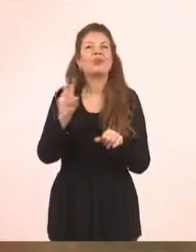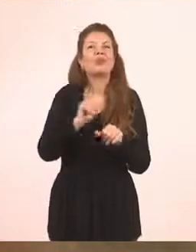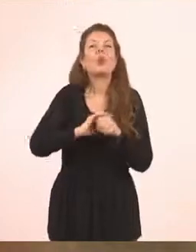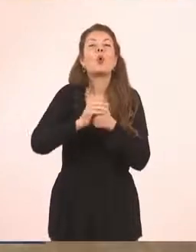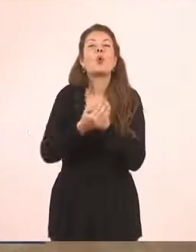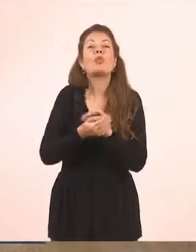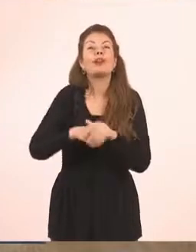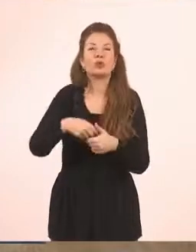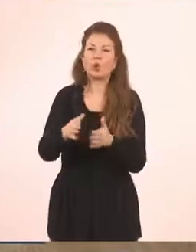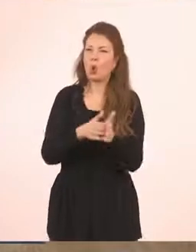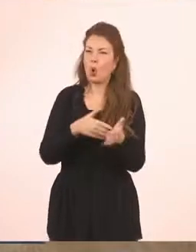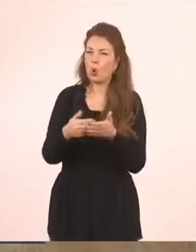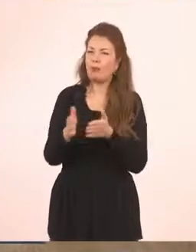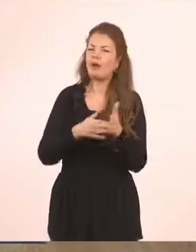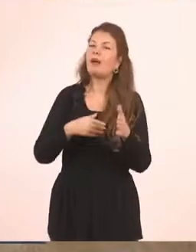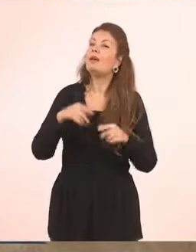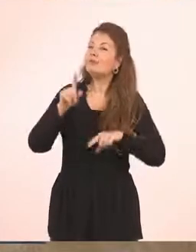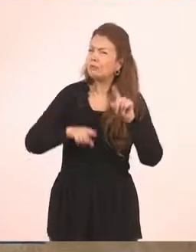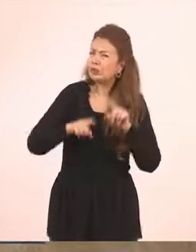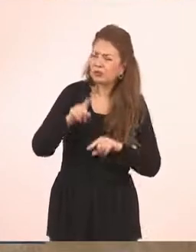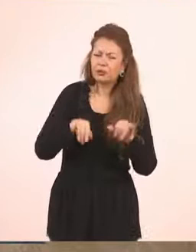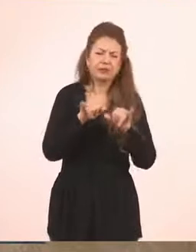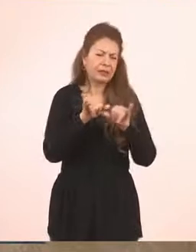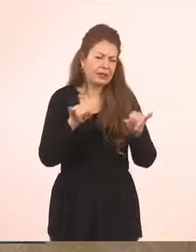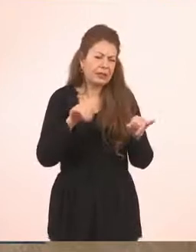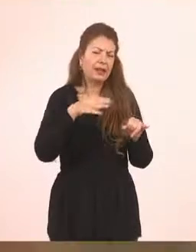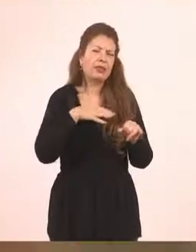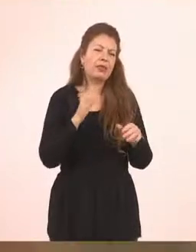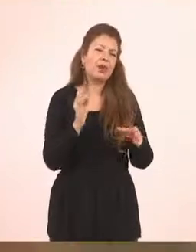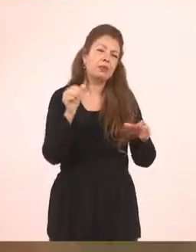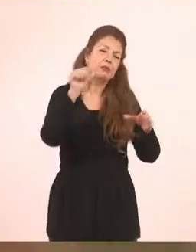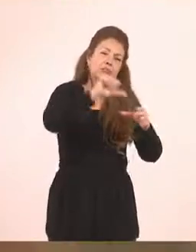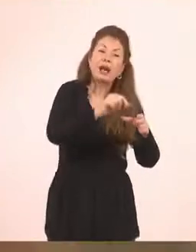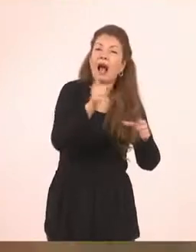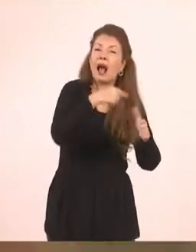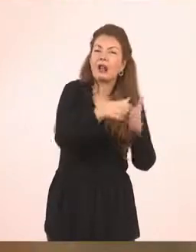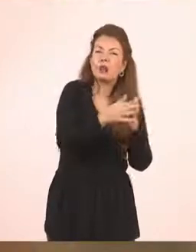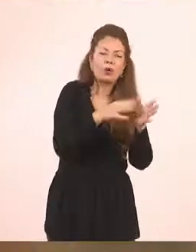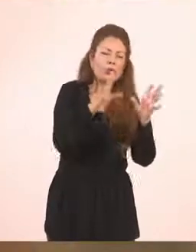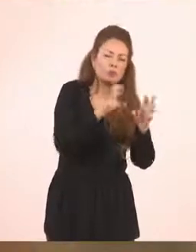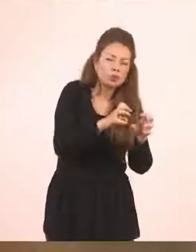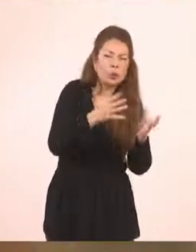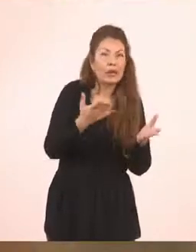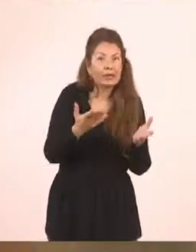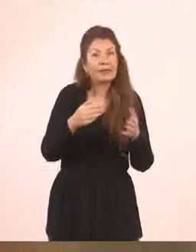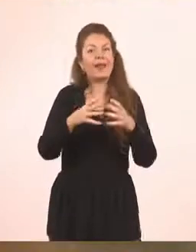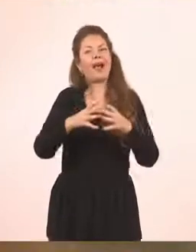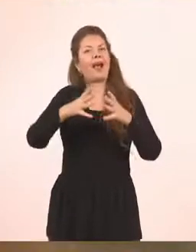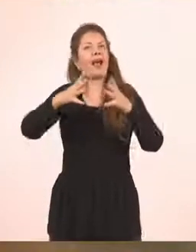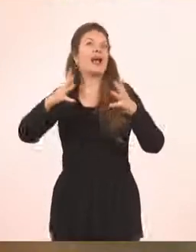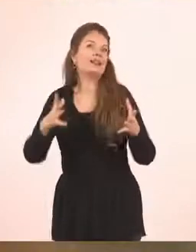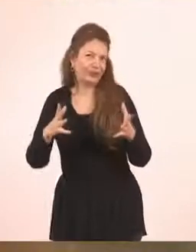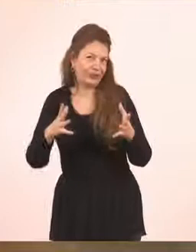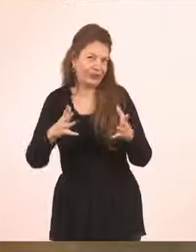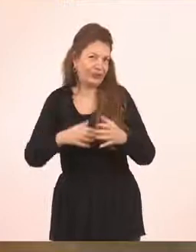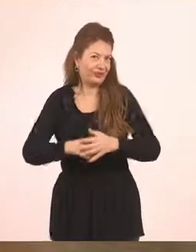πολλές φορές μπορεί να το χρησιμοποιήσουμε για να σκουρίνουμε ή να φωτίσουμε ένα χρώμα.